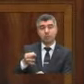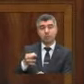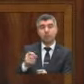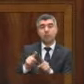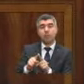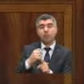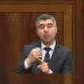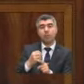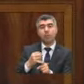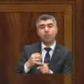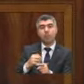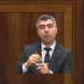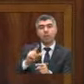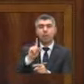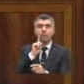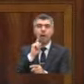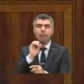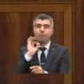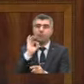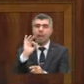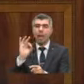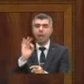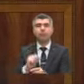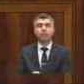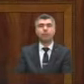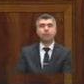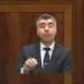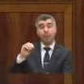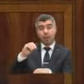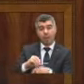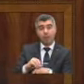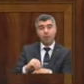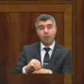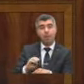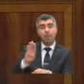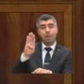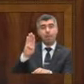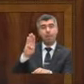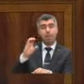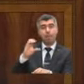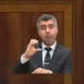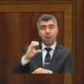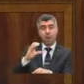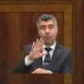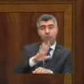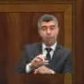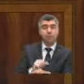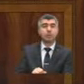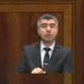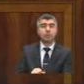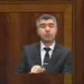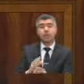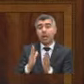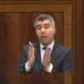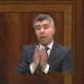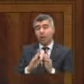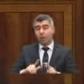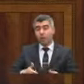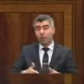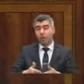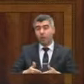فئة الإناث. بالسلك الثانوي الإعدادي قد سجلت نسبة التمدرس خلال